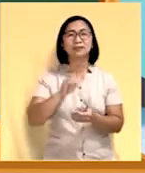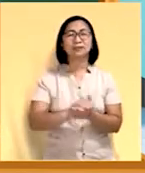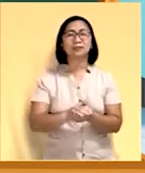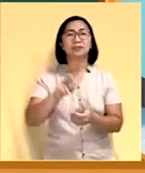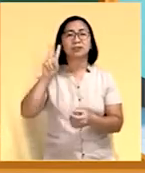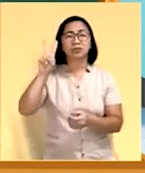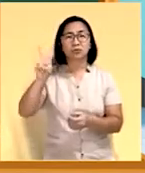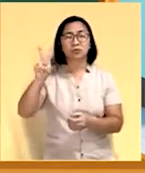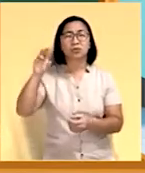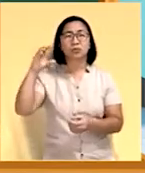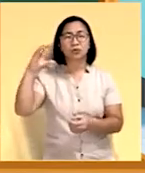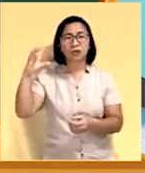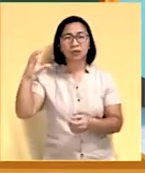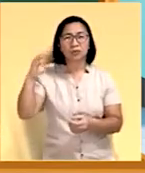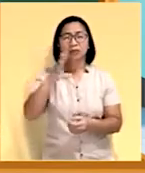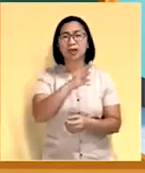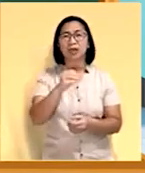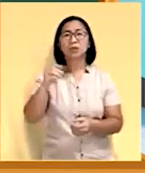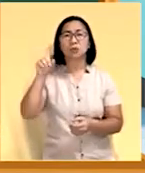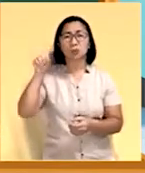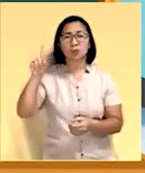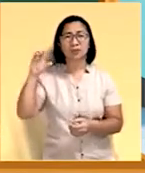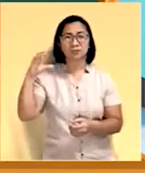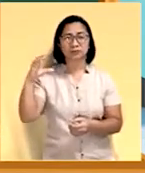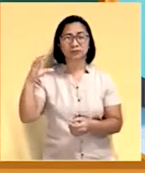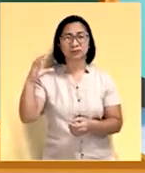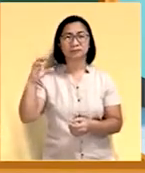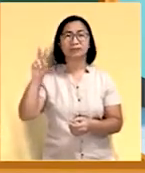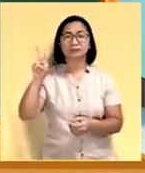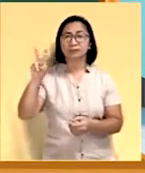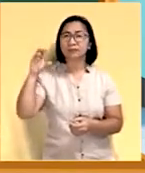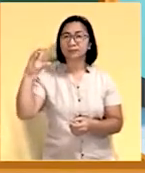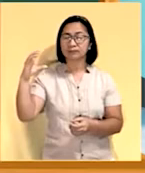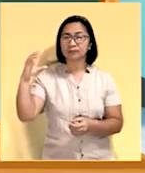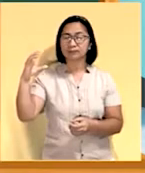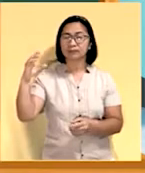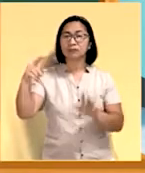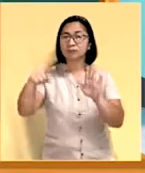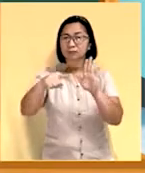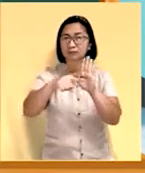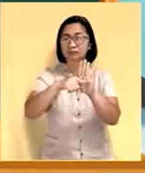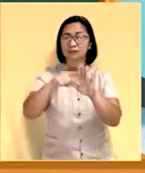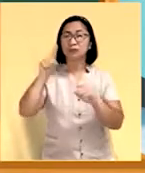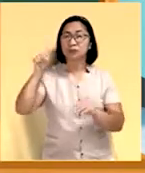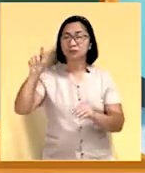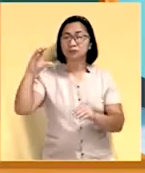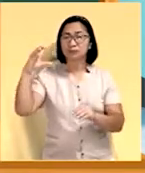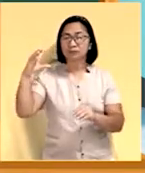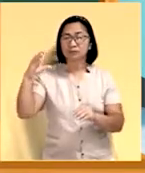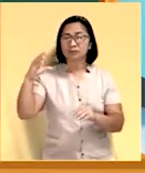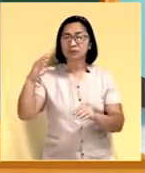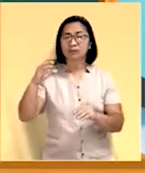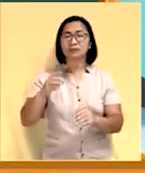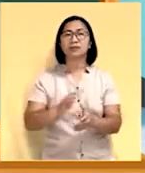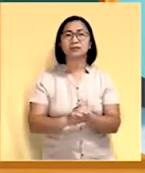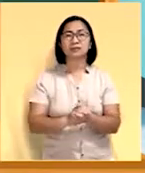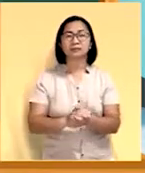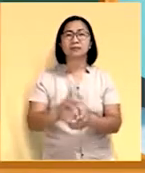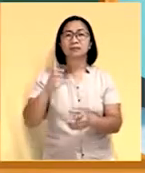Magaling! 200 at 100. 200 minus 100